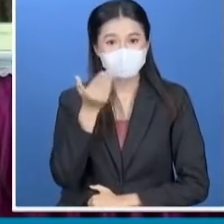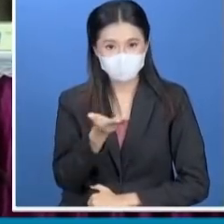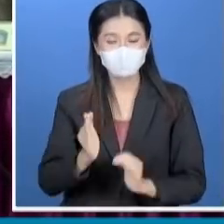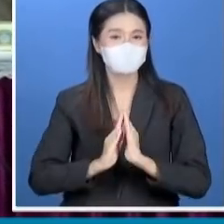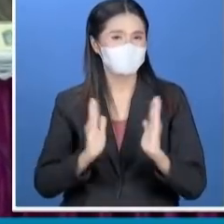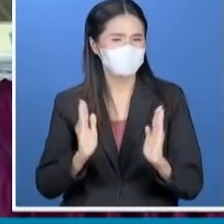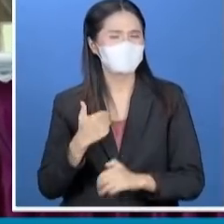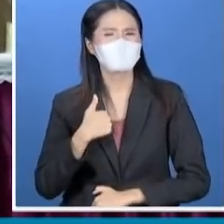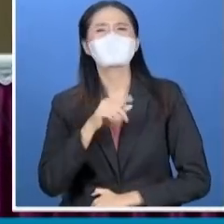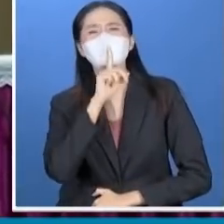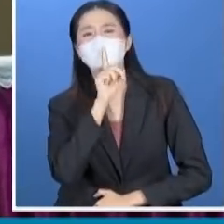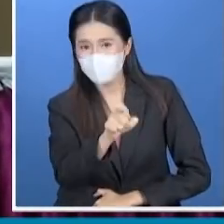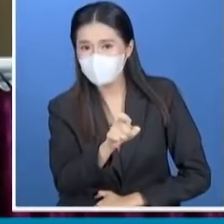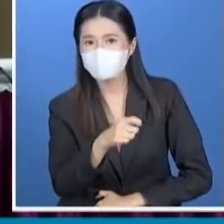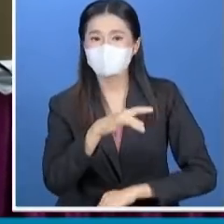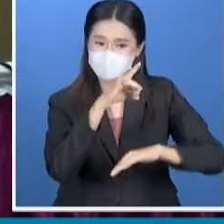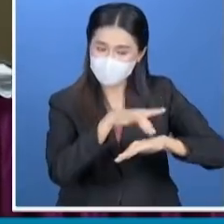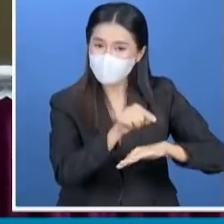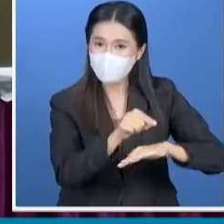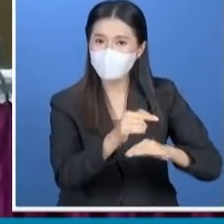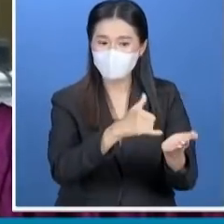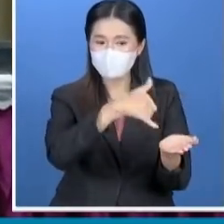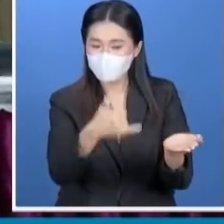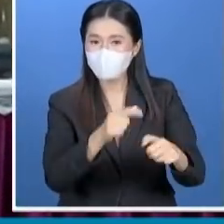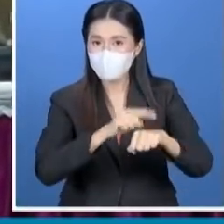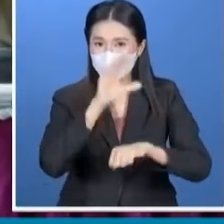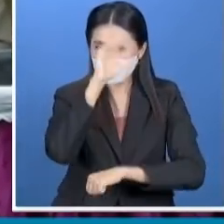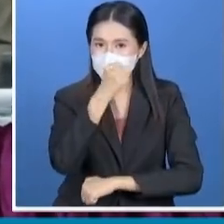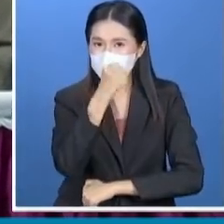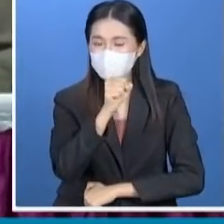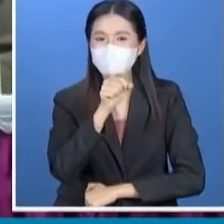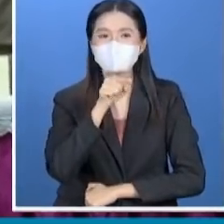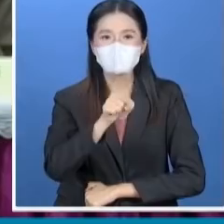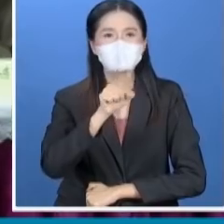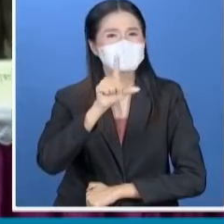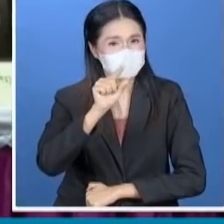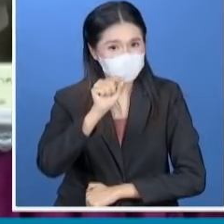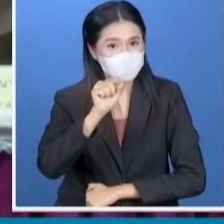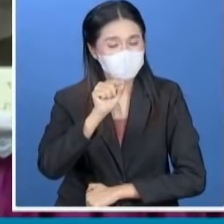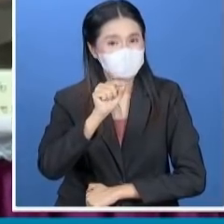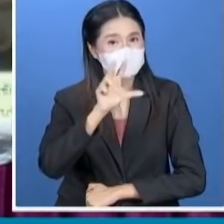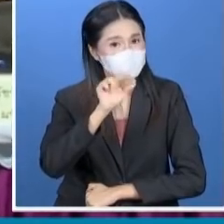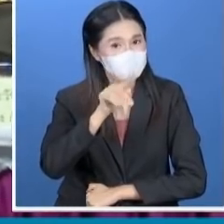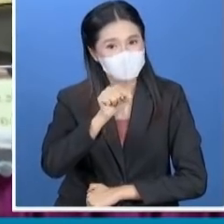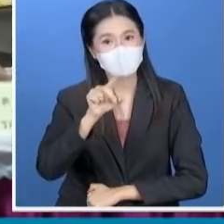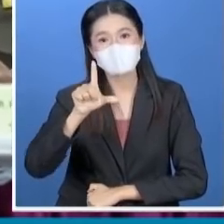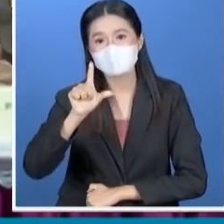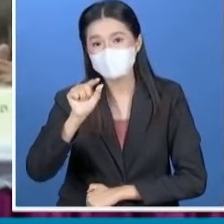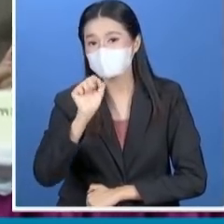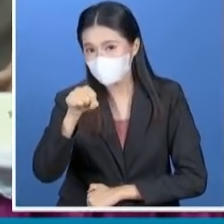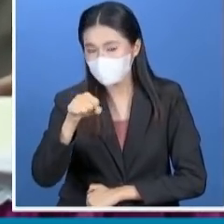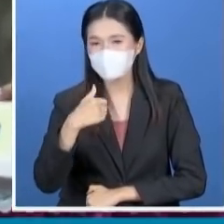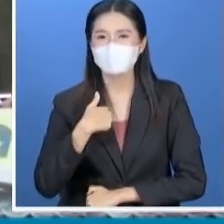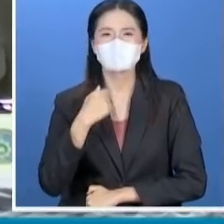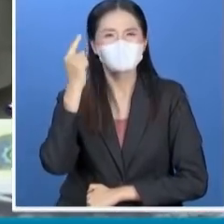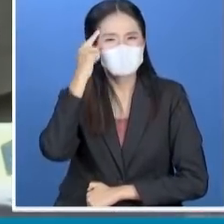ณครับ หมายถึงตัวคุณแตงโมใช่ไหมครับและตกจากเรือไปตอน4ทุ่ม34นาที20วินาทีถูกไหมครับ สันนิษฐาน